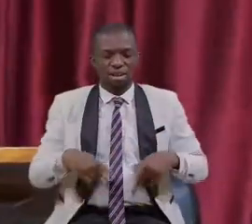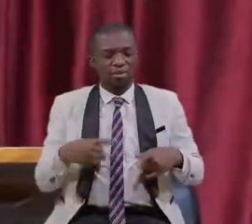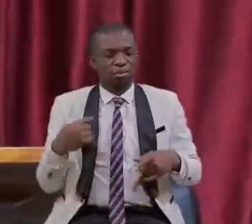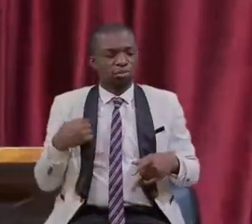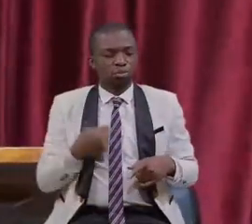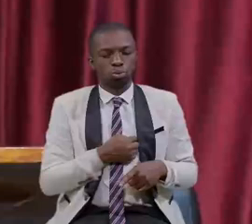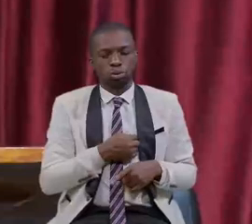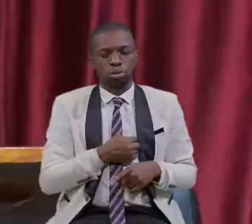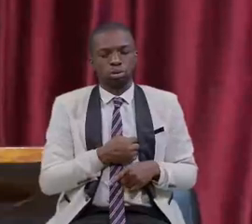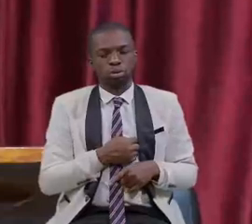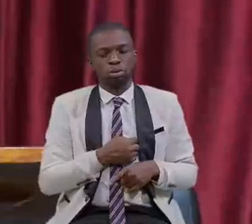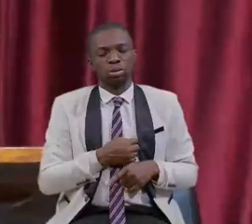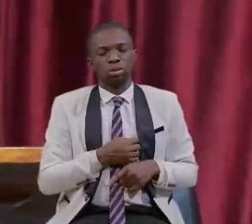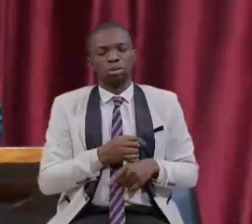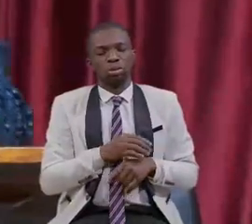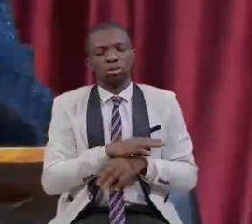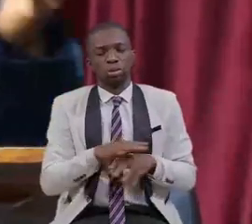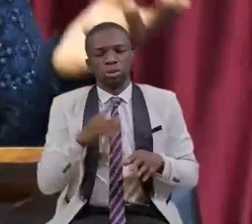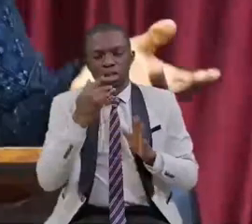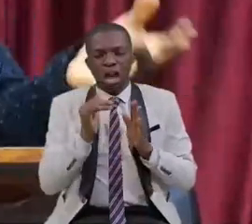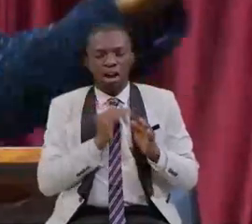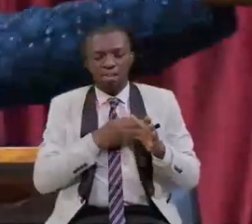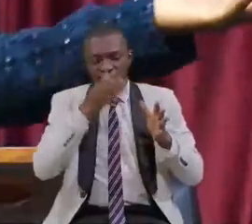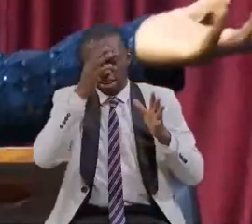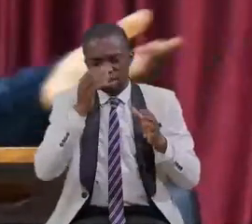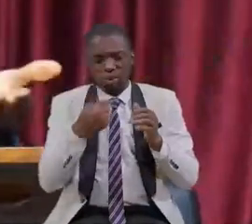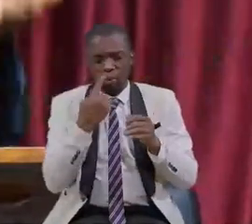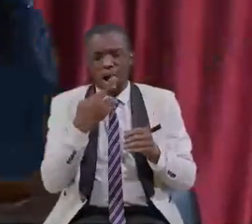Comment pouvons-nous dire que notre Père qui est dans les cieux, qui est aux cieux,